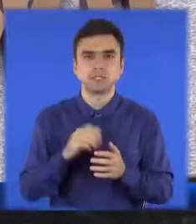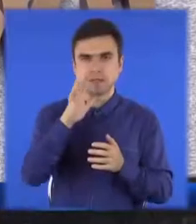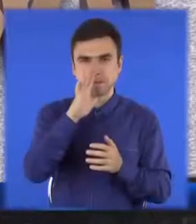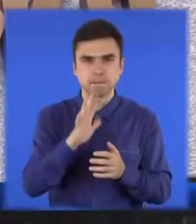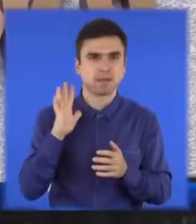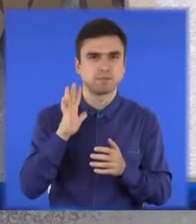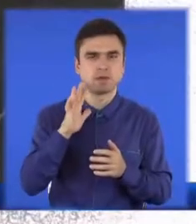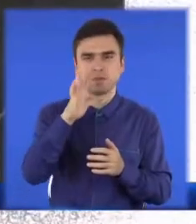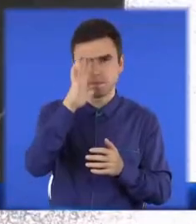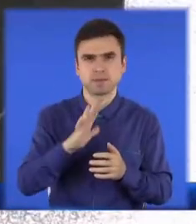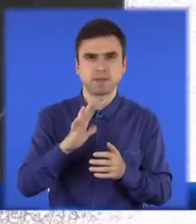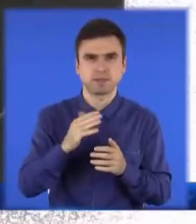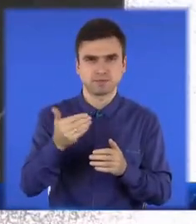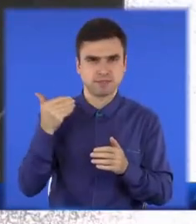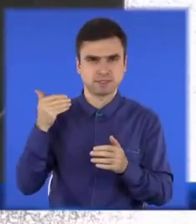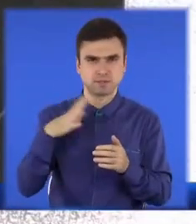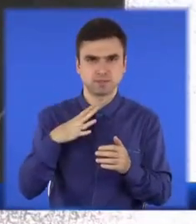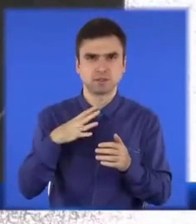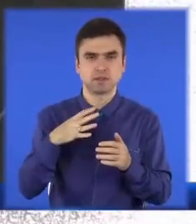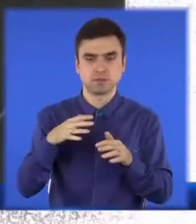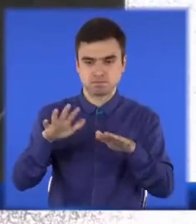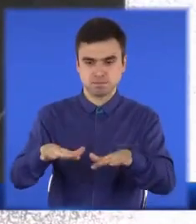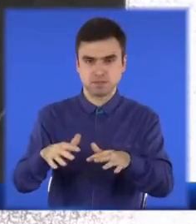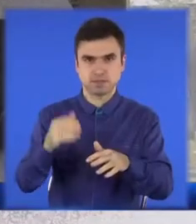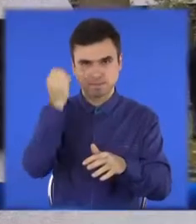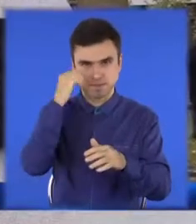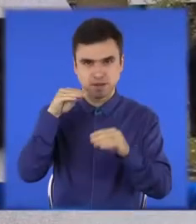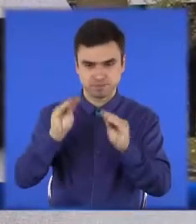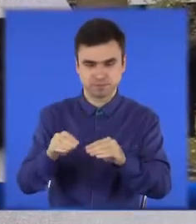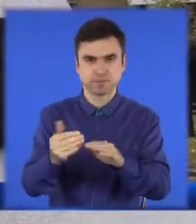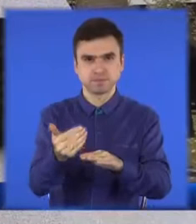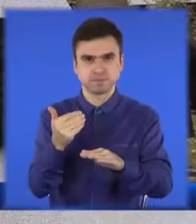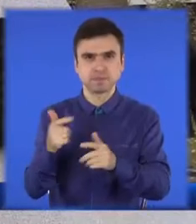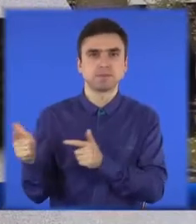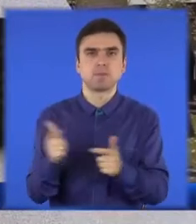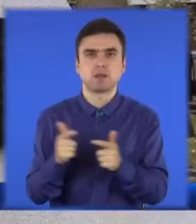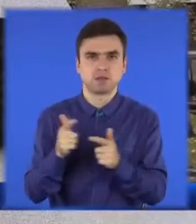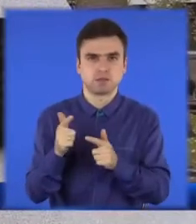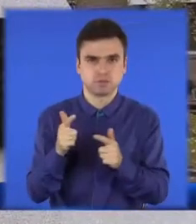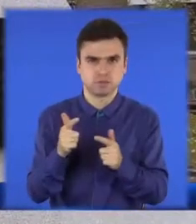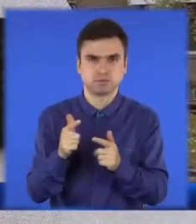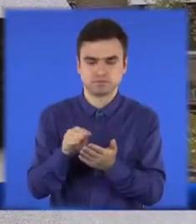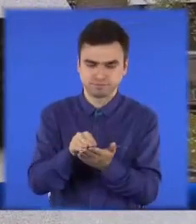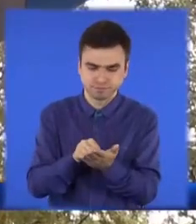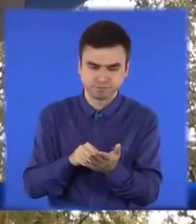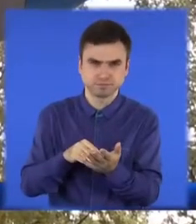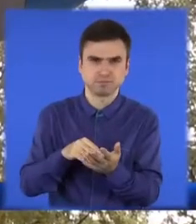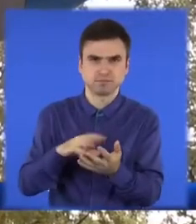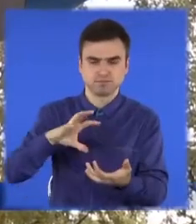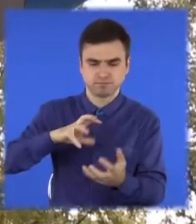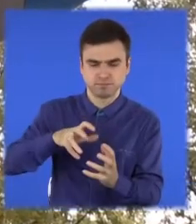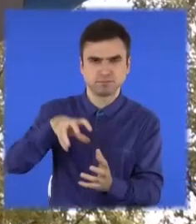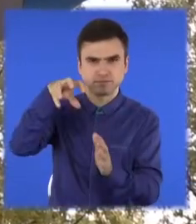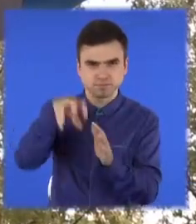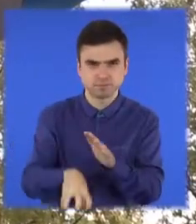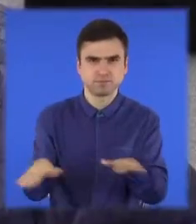для створення меморіалу. Півтора роки ідею намагались втілити у реальність. Найяскравіша частина пам'ятника – це пропелер та ніс